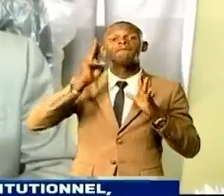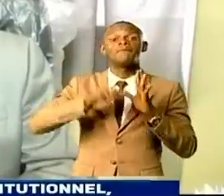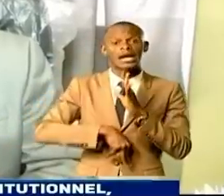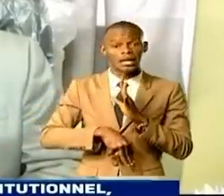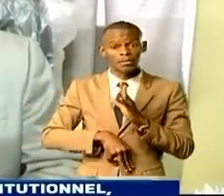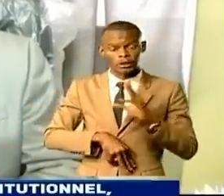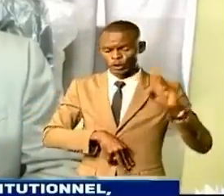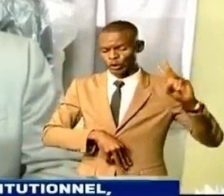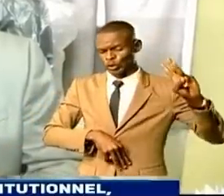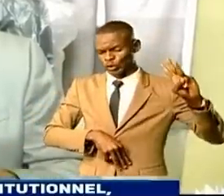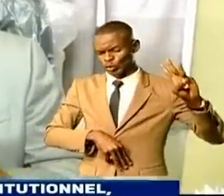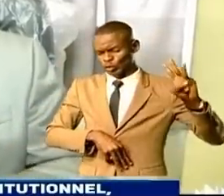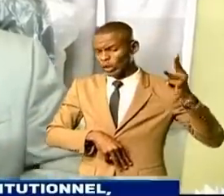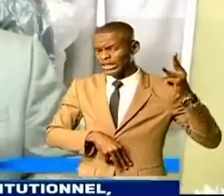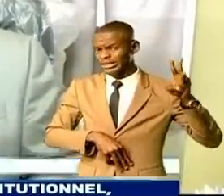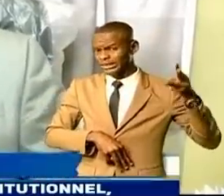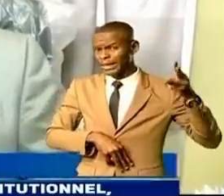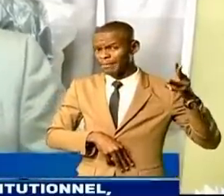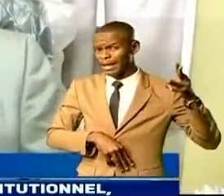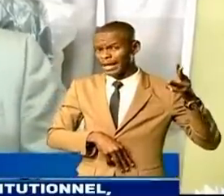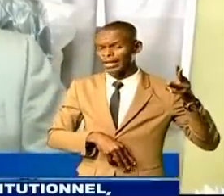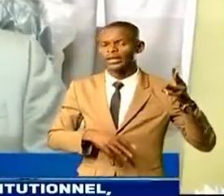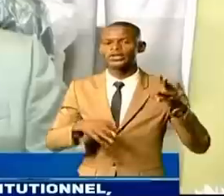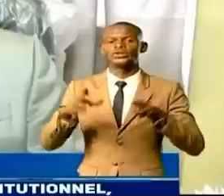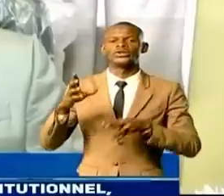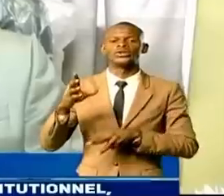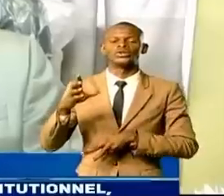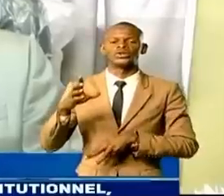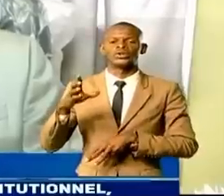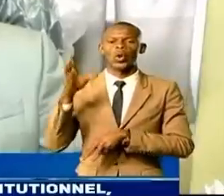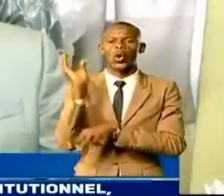l'initiative du Conseil supérieur de la